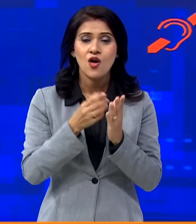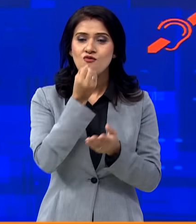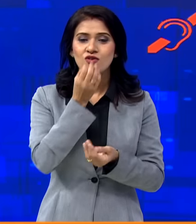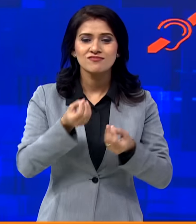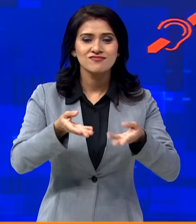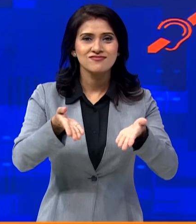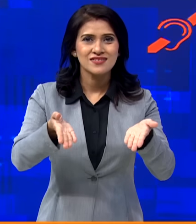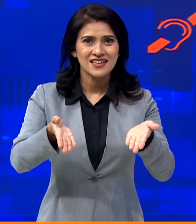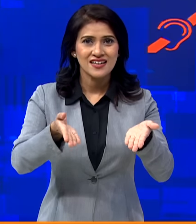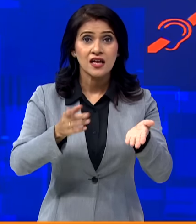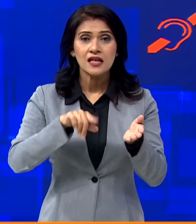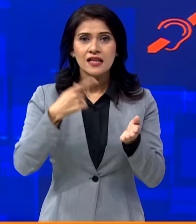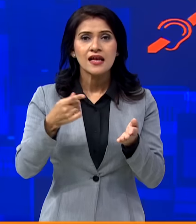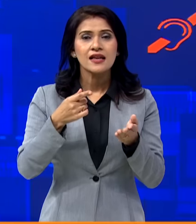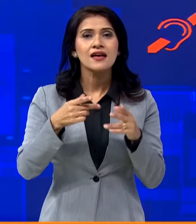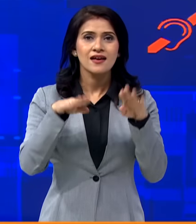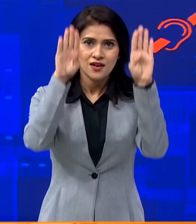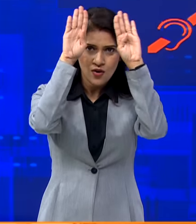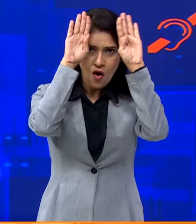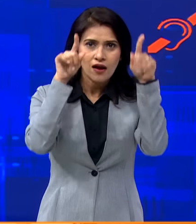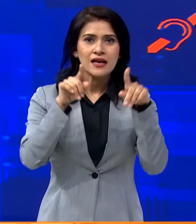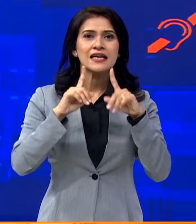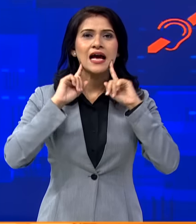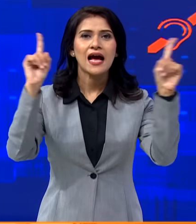हैं फिर आपने लिखा कि गधे चिल्लाने